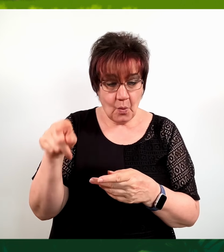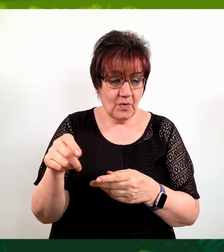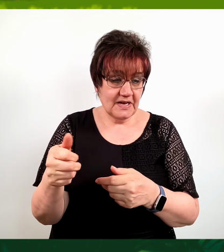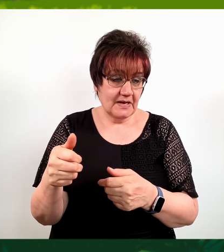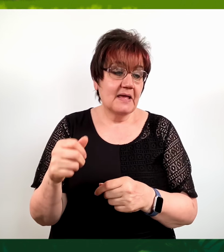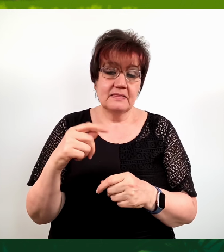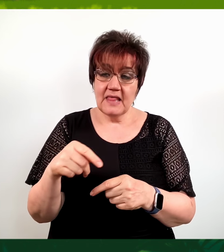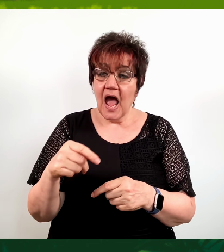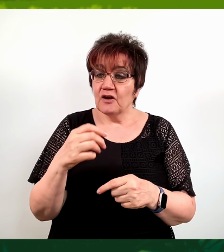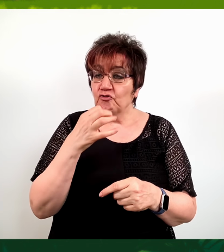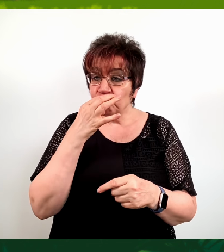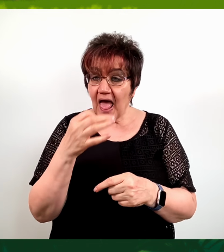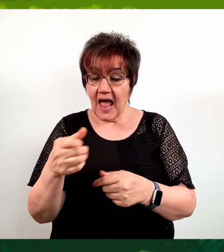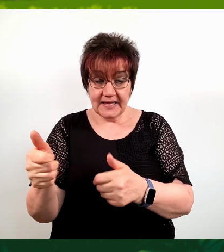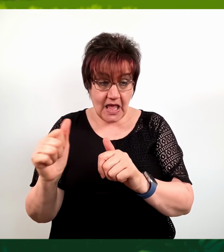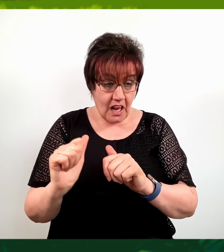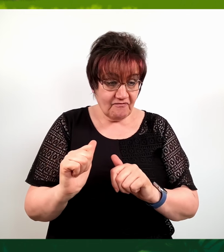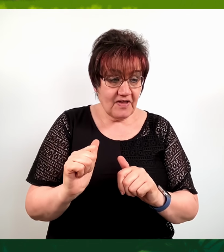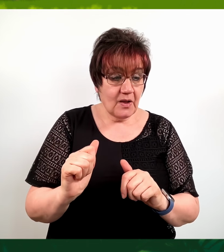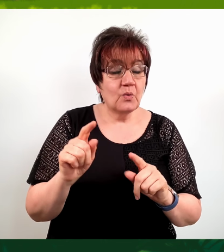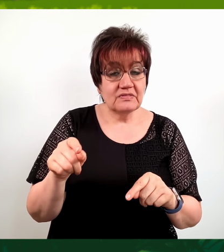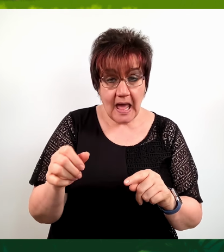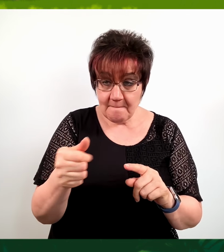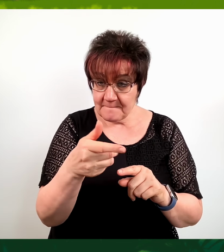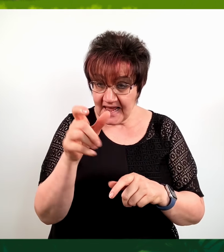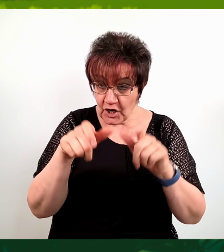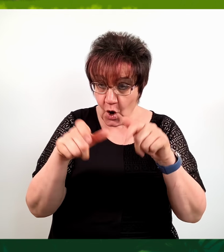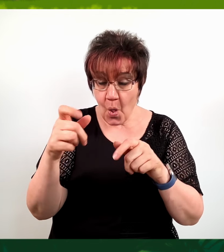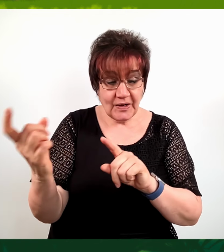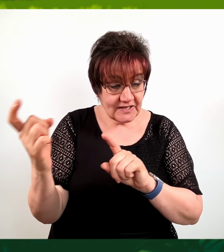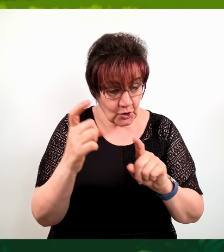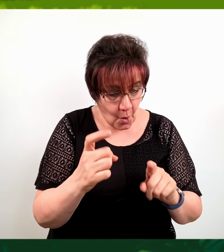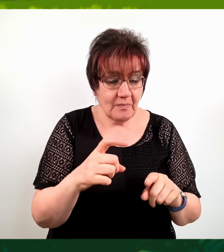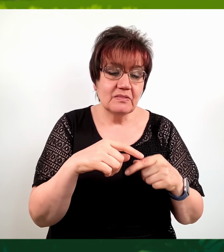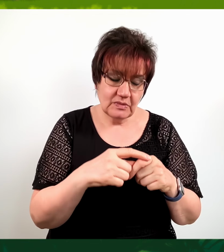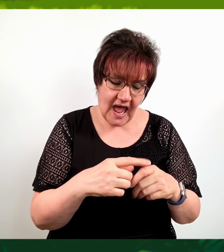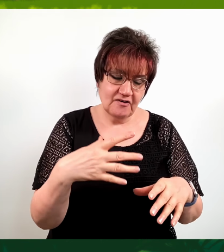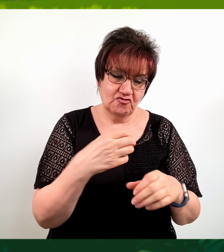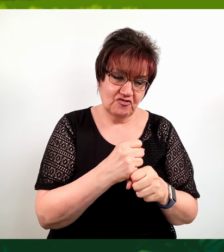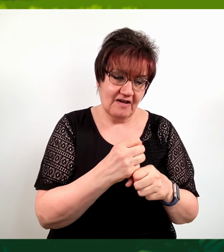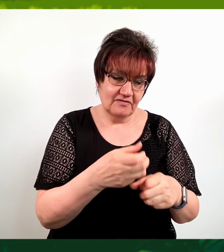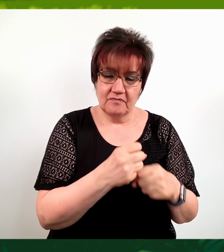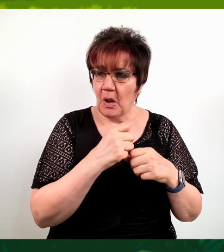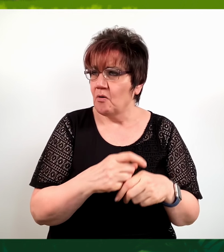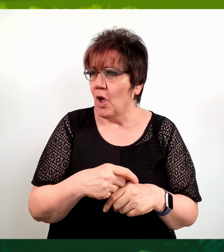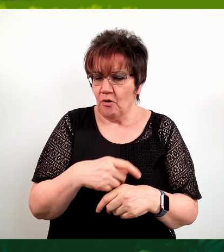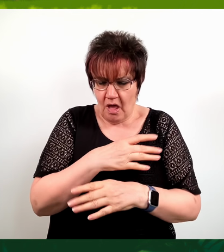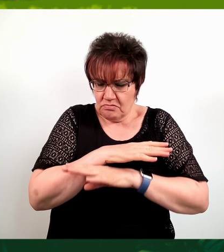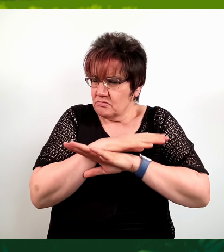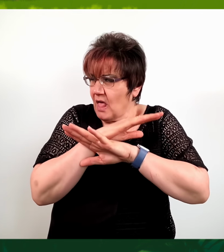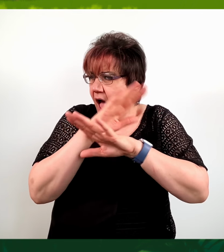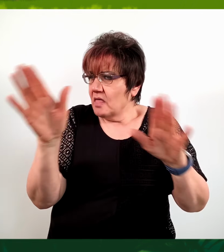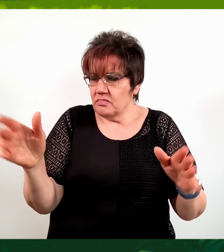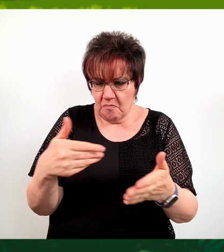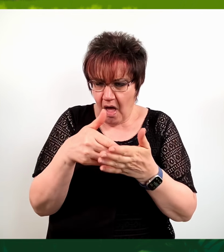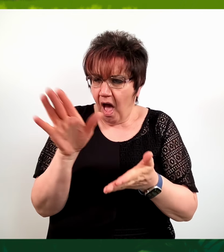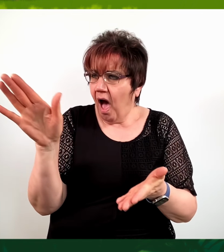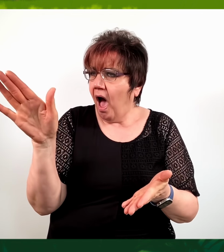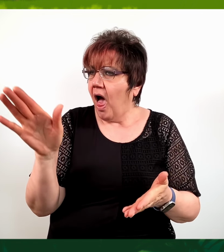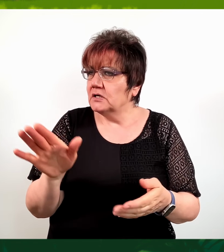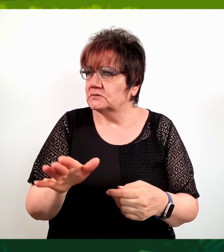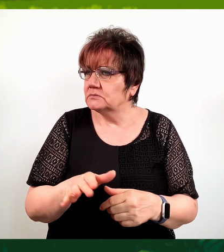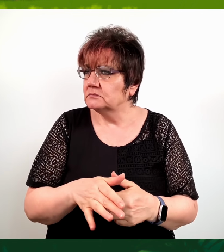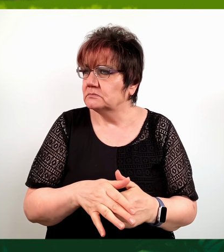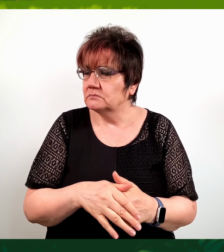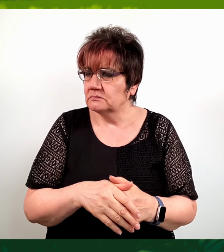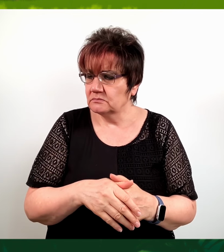und Hilfe holen. Dann schaffen wir es sicherlich, mit mehreren Leuten dich zu befreien.« »Bist du noch des Wahnsinns